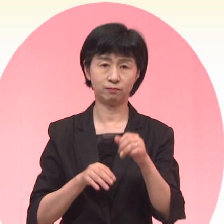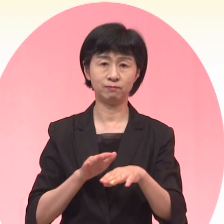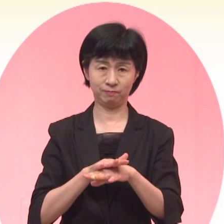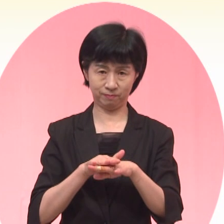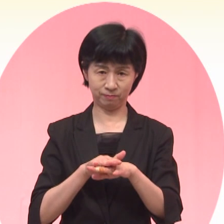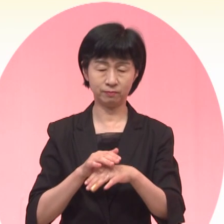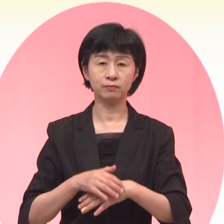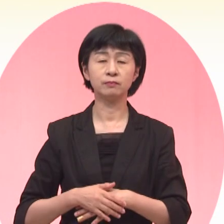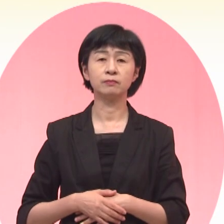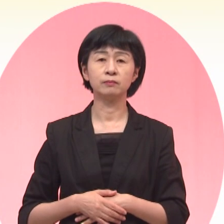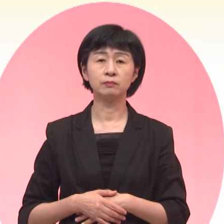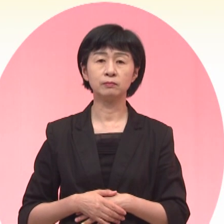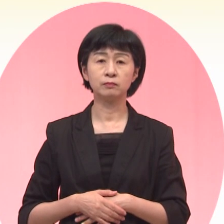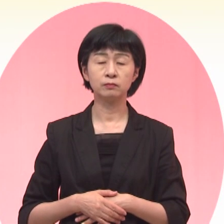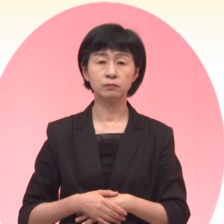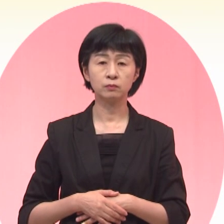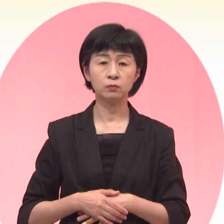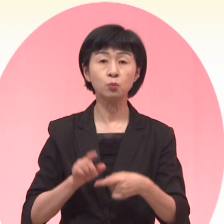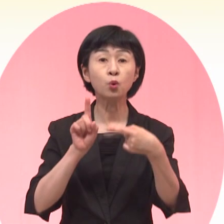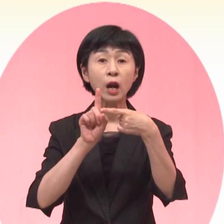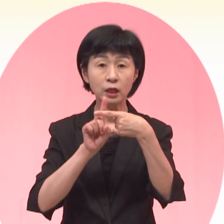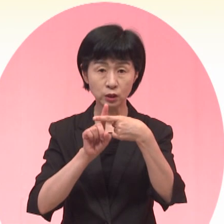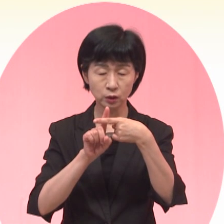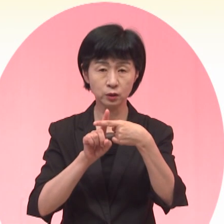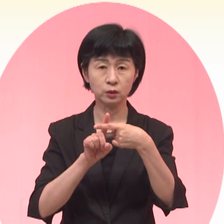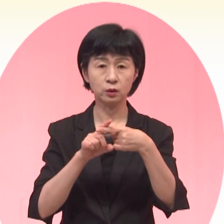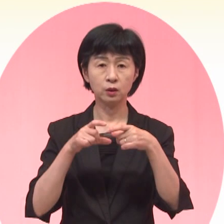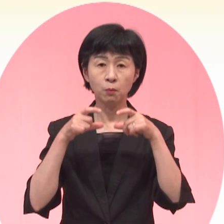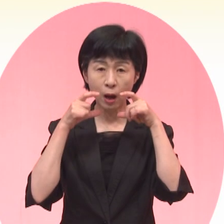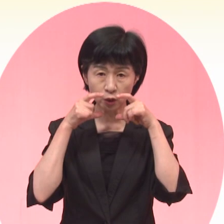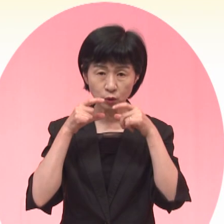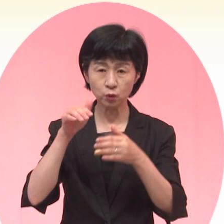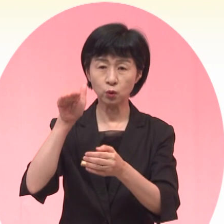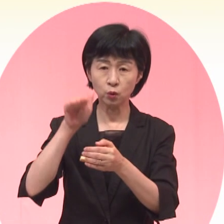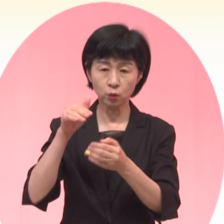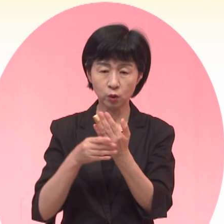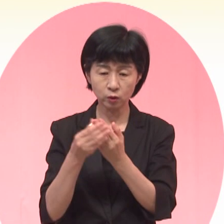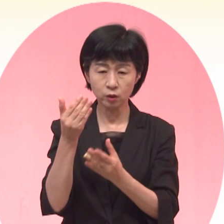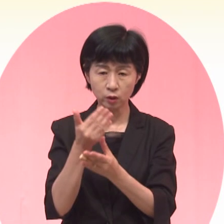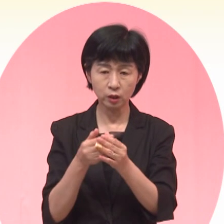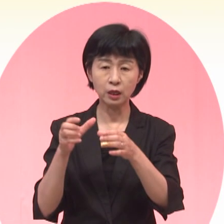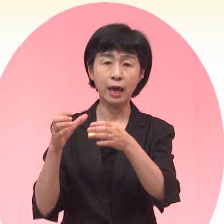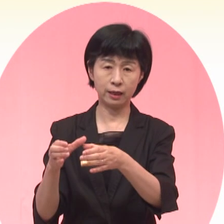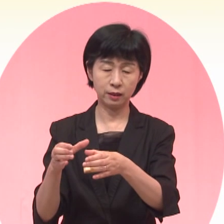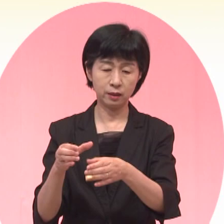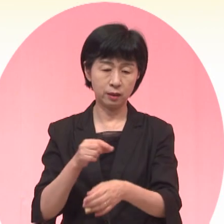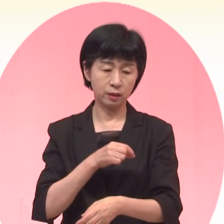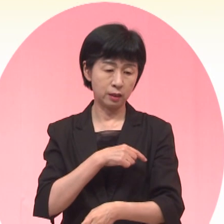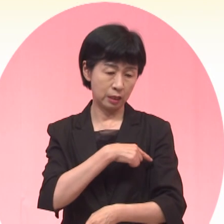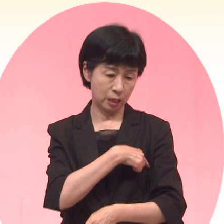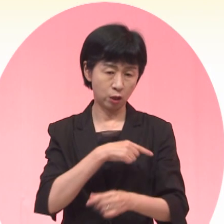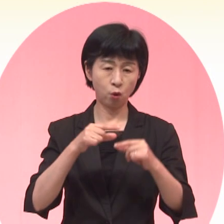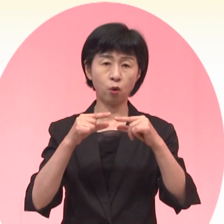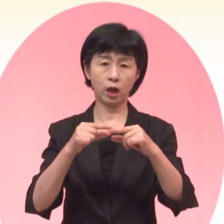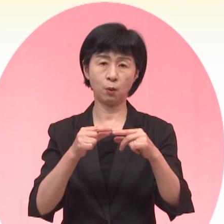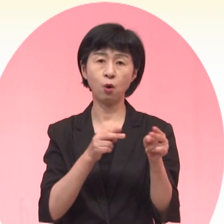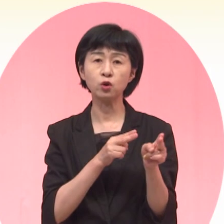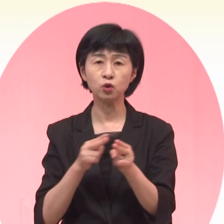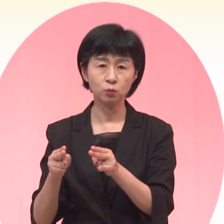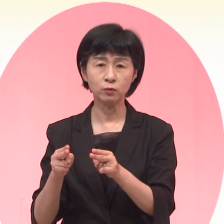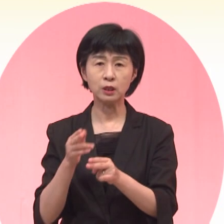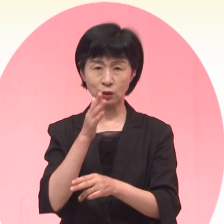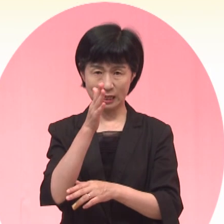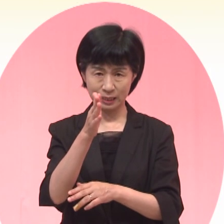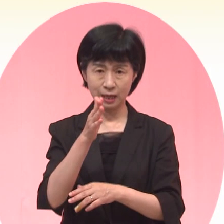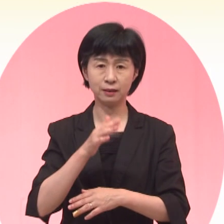。これらの持ち物に加え、マスク、消毒液、体温計などもできるだけ自